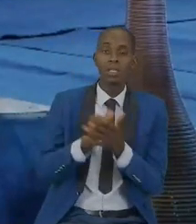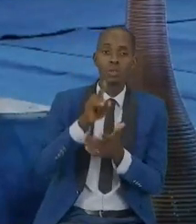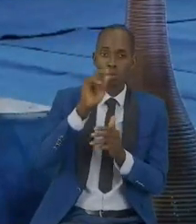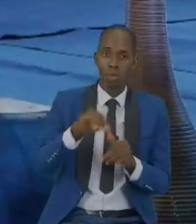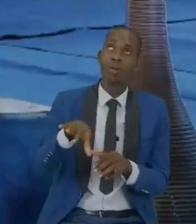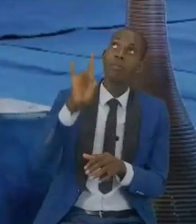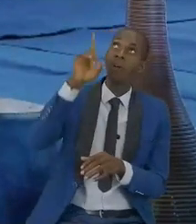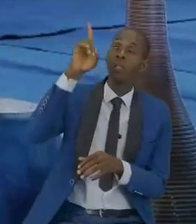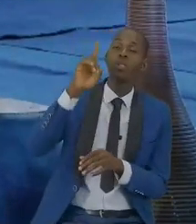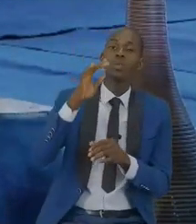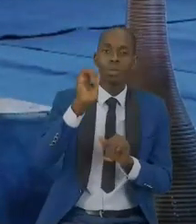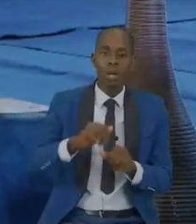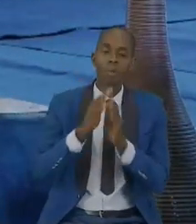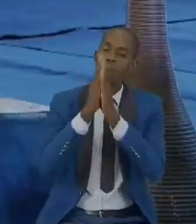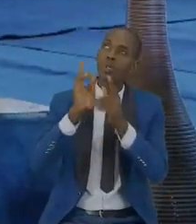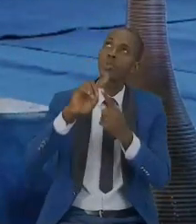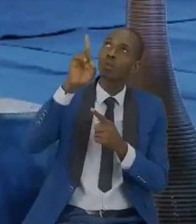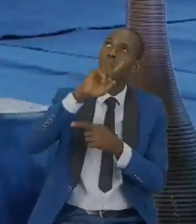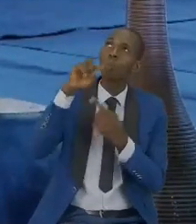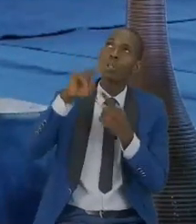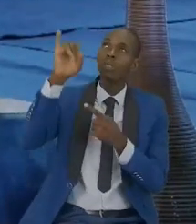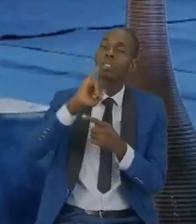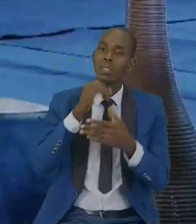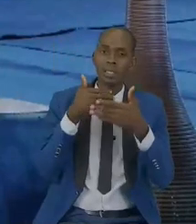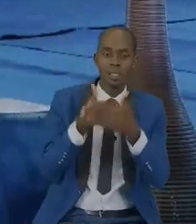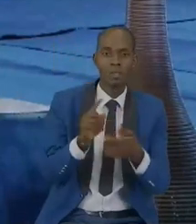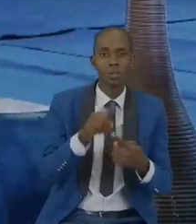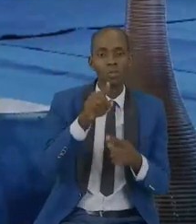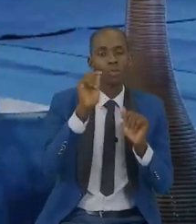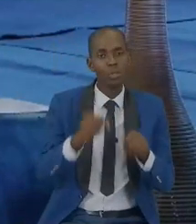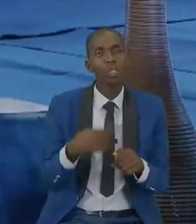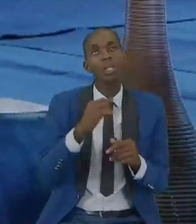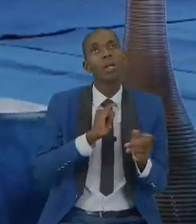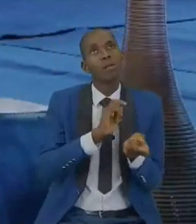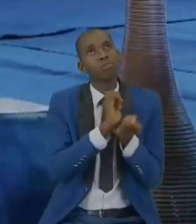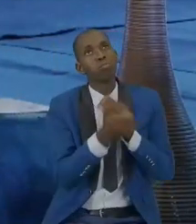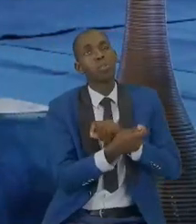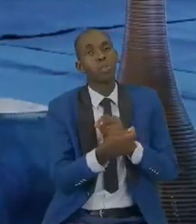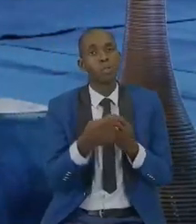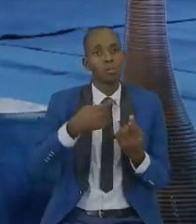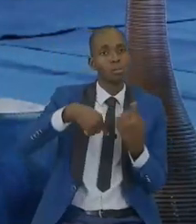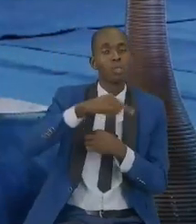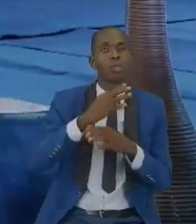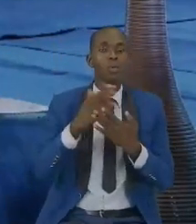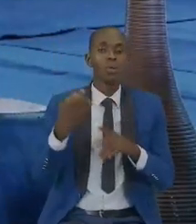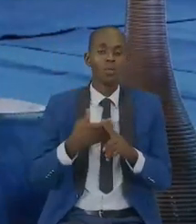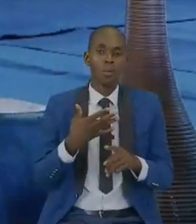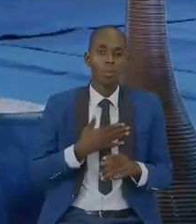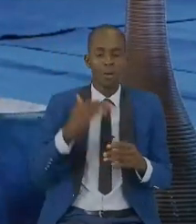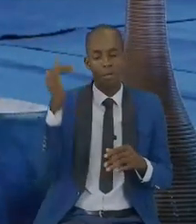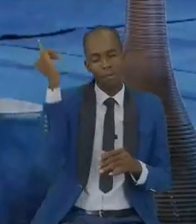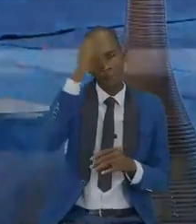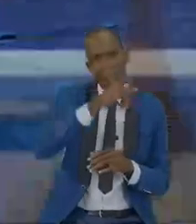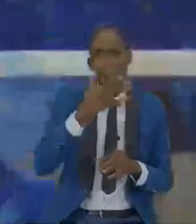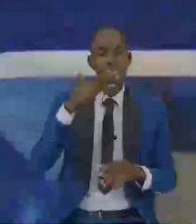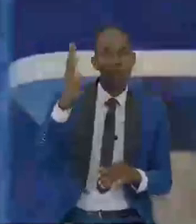le Seigneur quand il se trouve, je vais l'invoquer quand il est proche. et je vais me détourner de mon